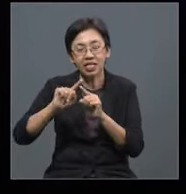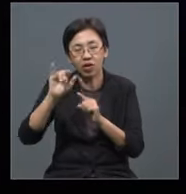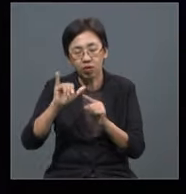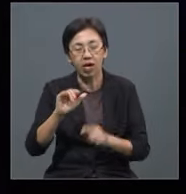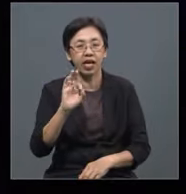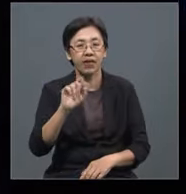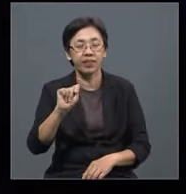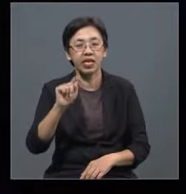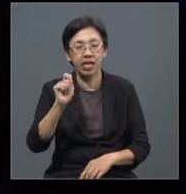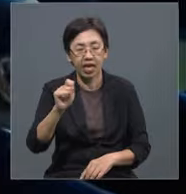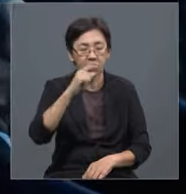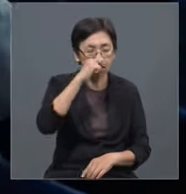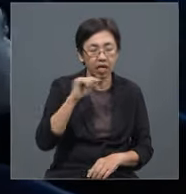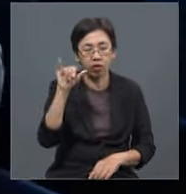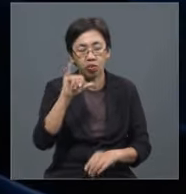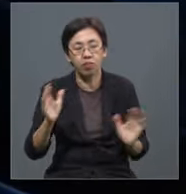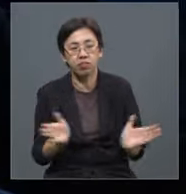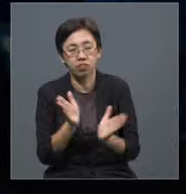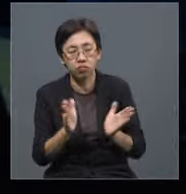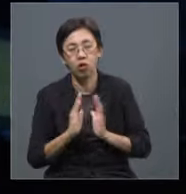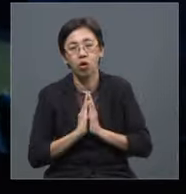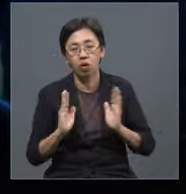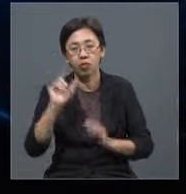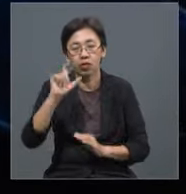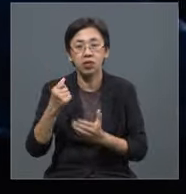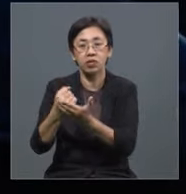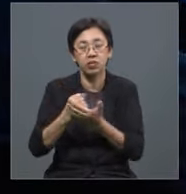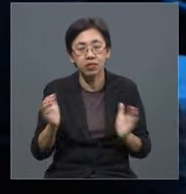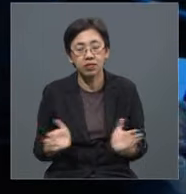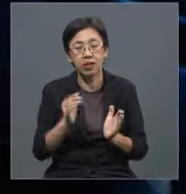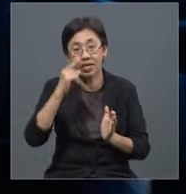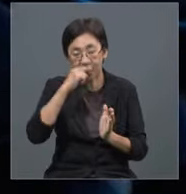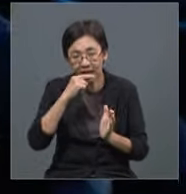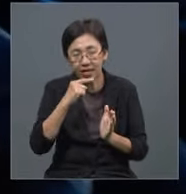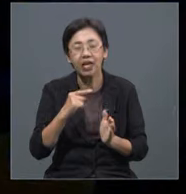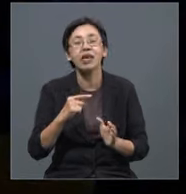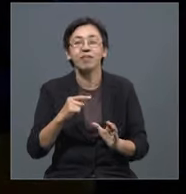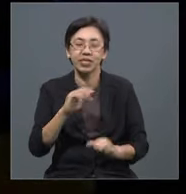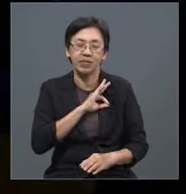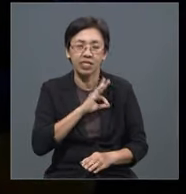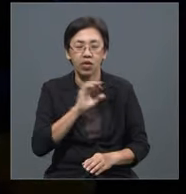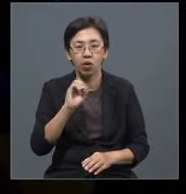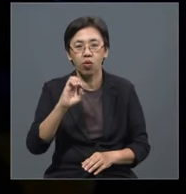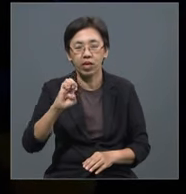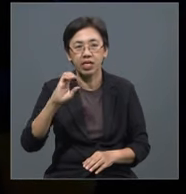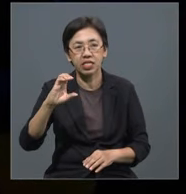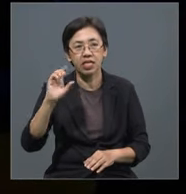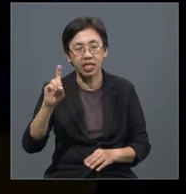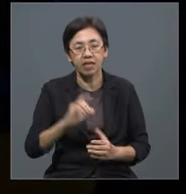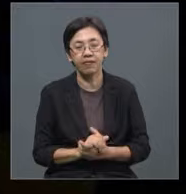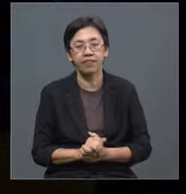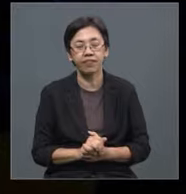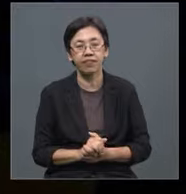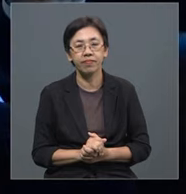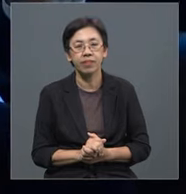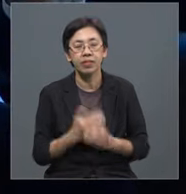FTA ไทยกับสหภาพยุโรปพร้อมขอบคุณที่ผลักดันให้ไทยเข้าเป็นสมาชิก OECD และยังจะขอให้อิตาลีรับ